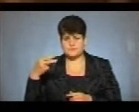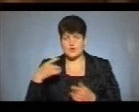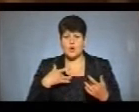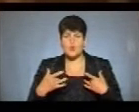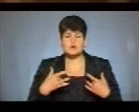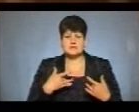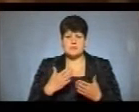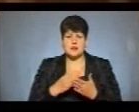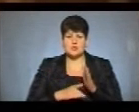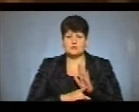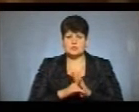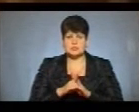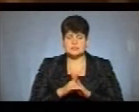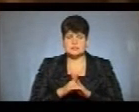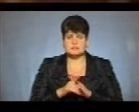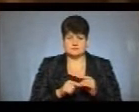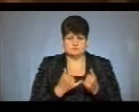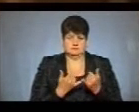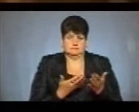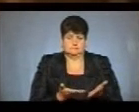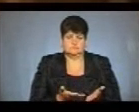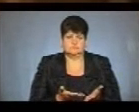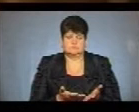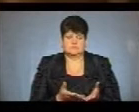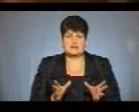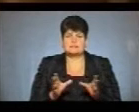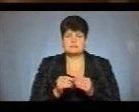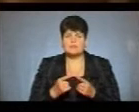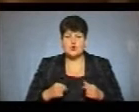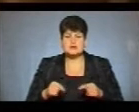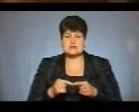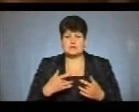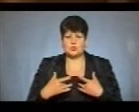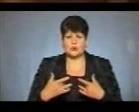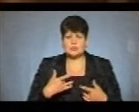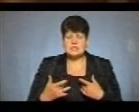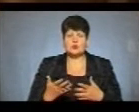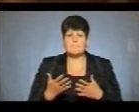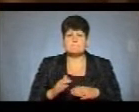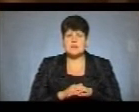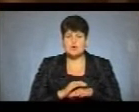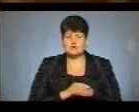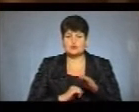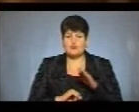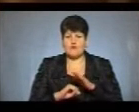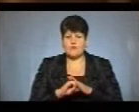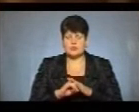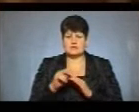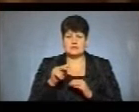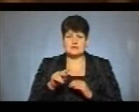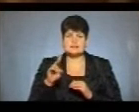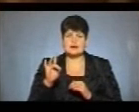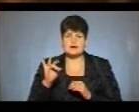Концерт має розпочатися з хвилини на хвилину. Співорганізатор концерту, голова благодійного фонду «Соломія» Лариса